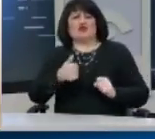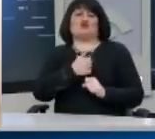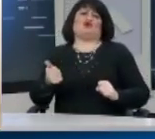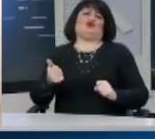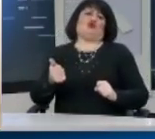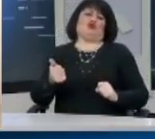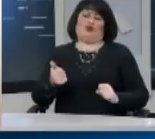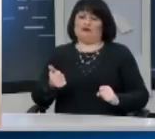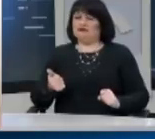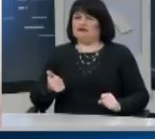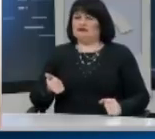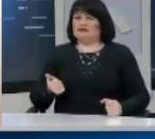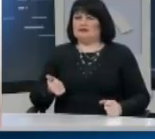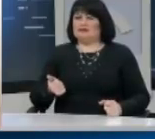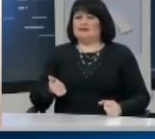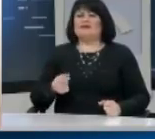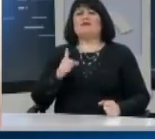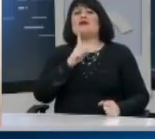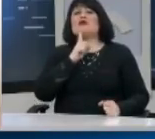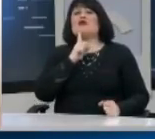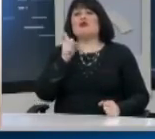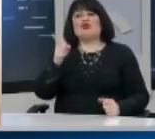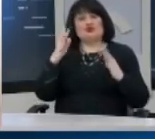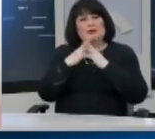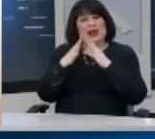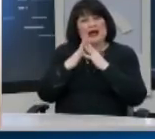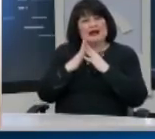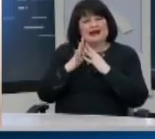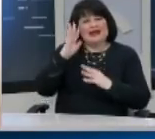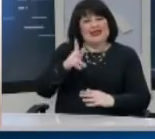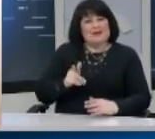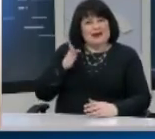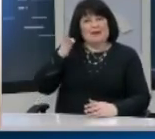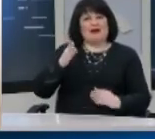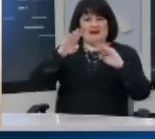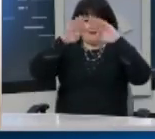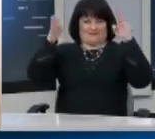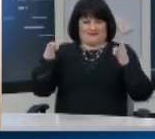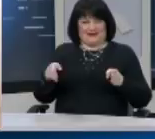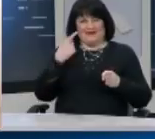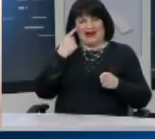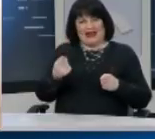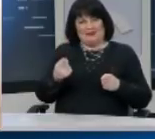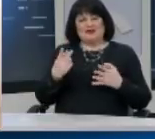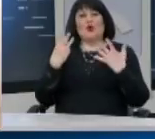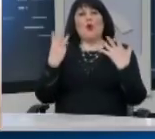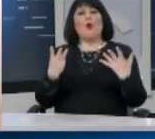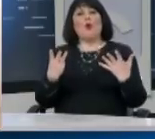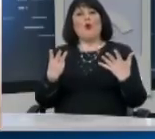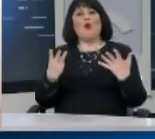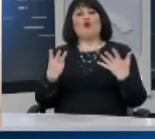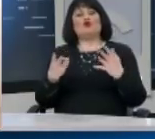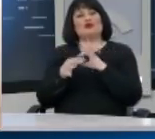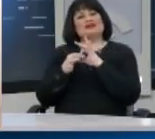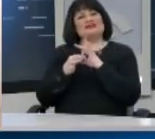αντιστασιακούς όπως επίσης η πλάκα που βγαίνετε εδώ κάθε μέρα που περνάμε η αναθηματική πλάκα για τους οκτώ